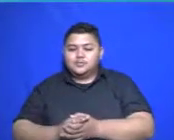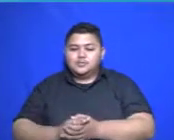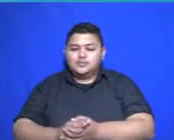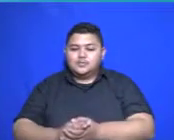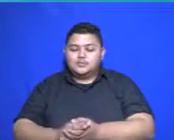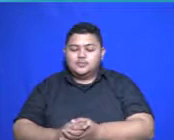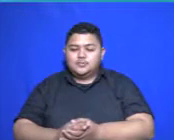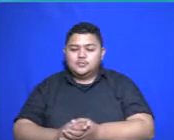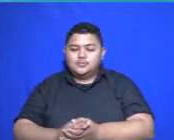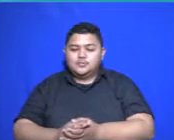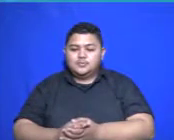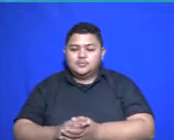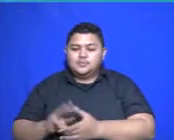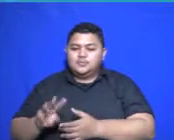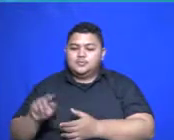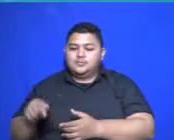menjadi